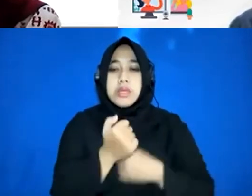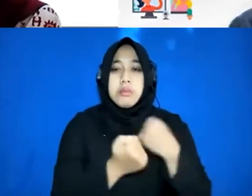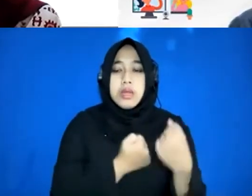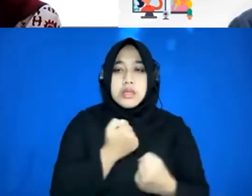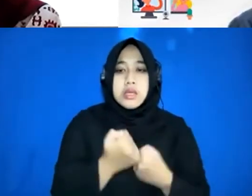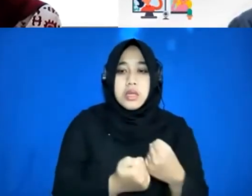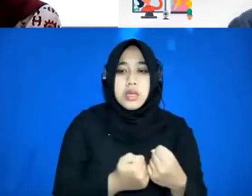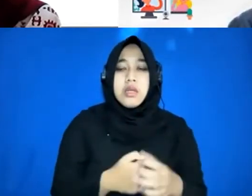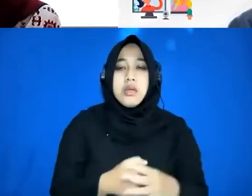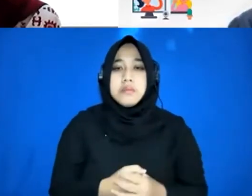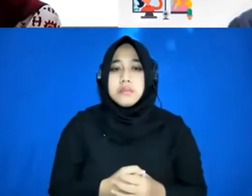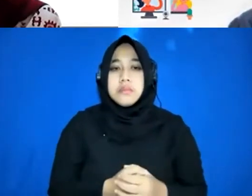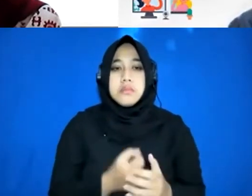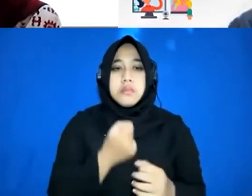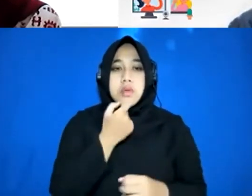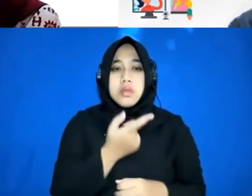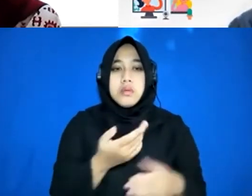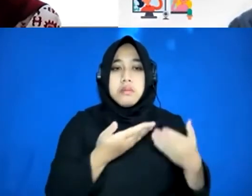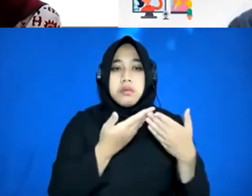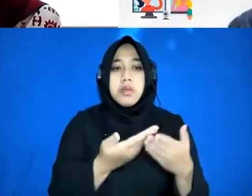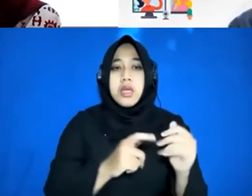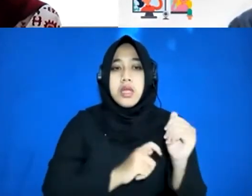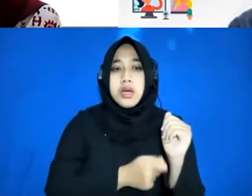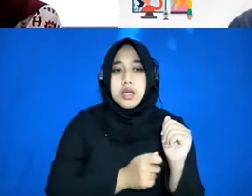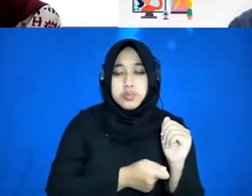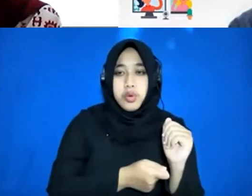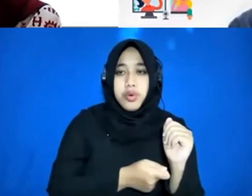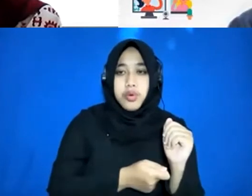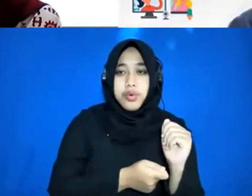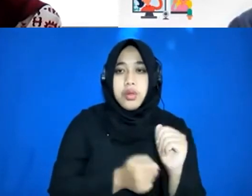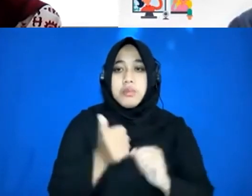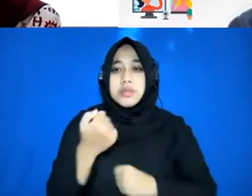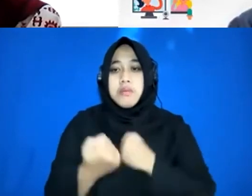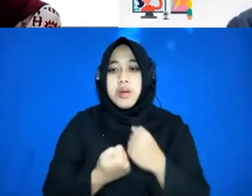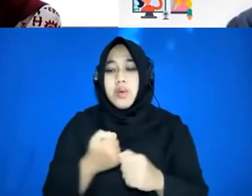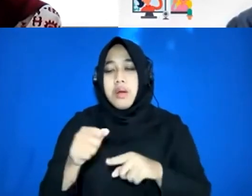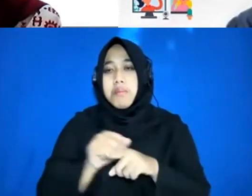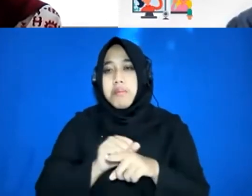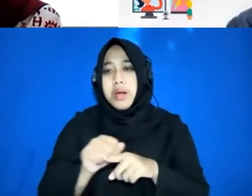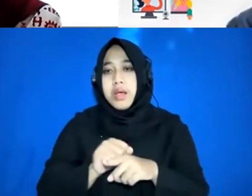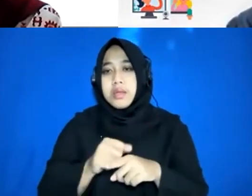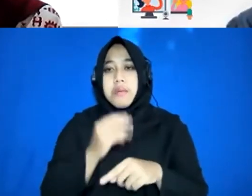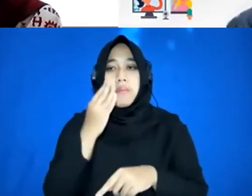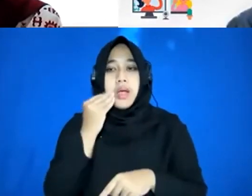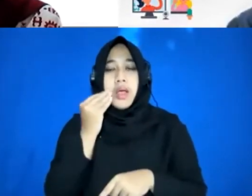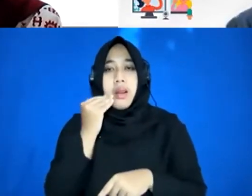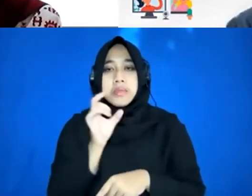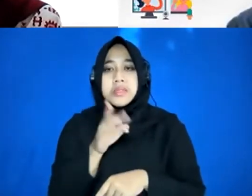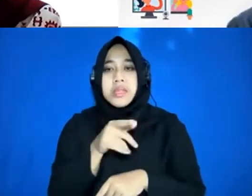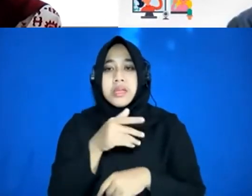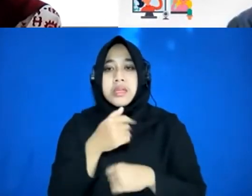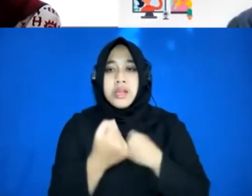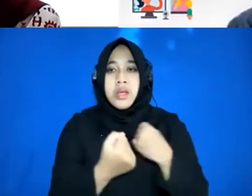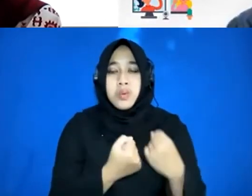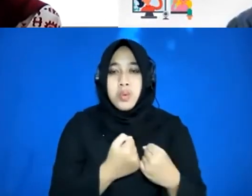atau mengomentari, memberikan tanggapan juga, atau bisa melakukan praktek pengalaman lain yang sudah